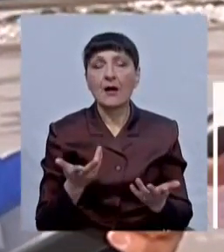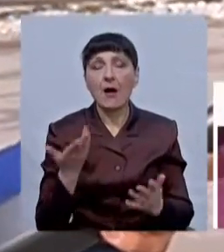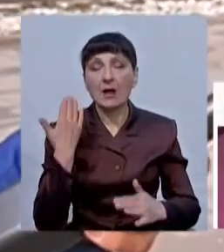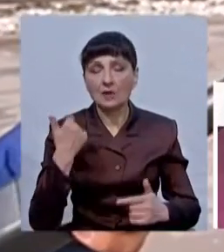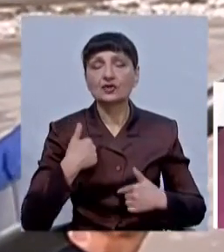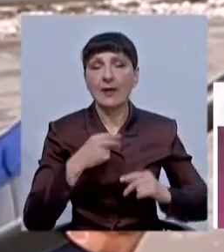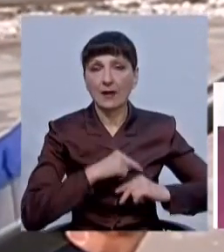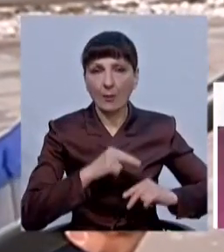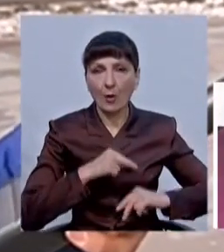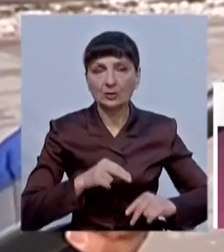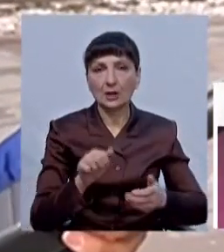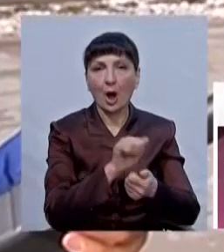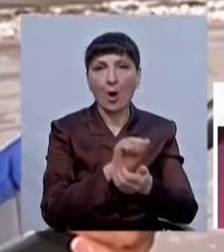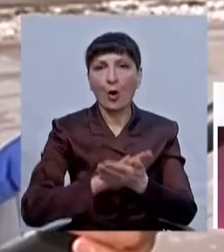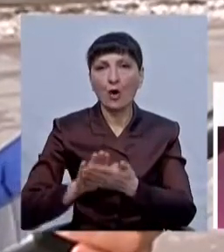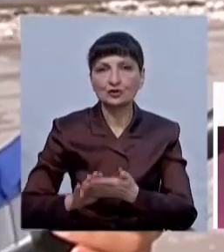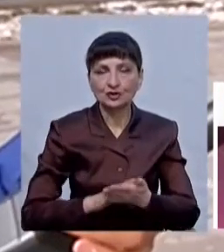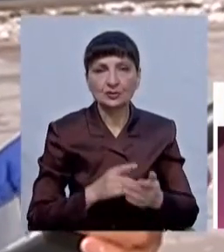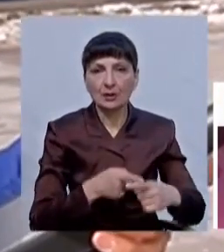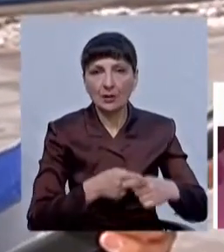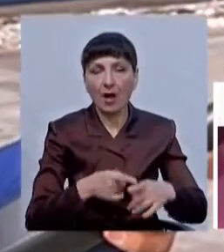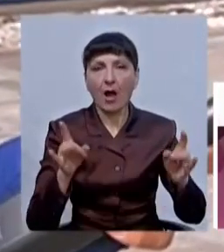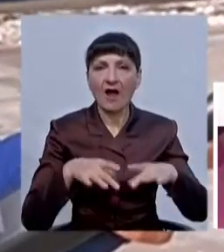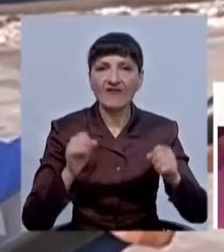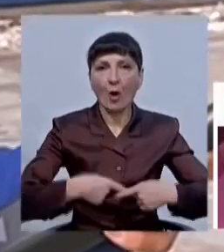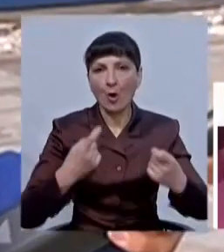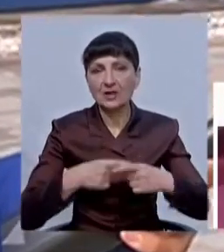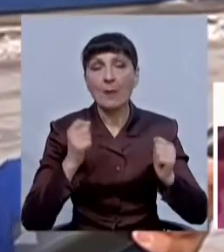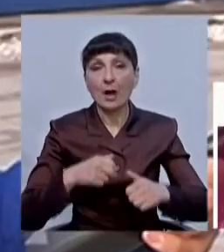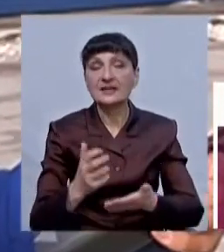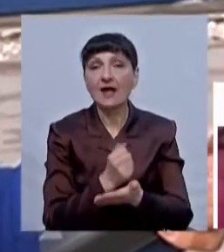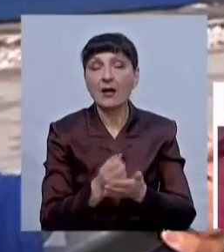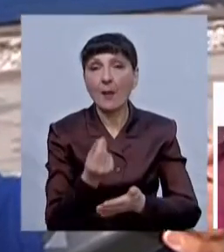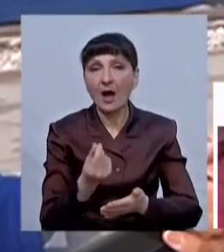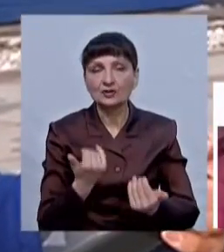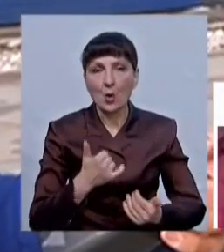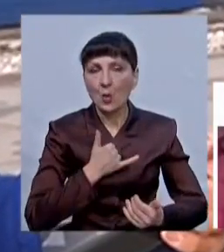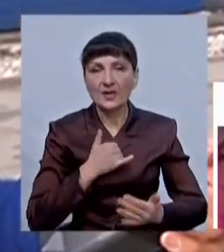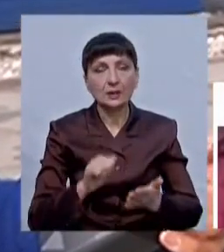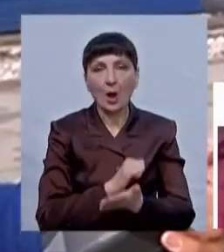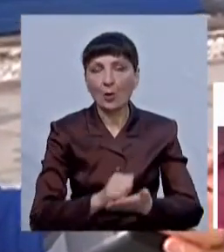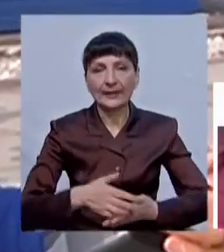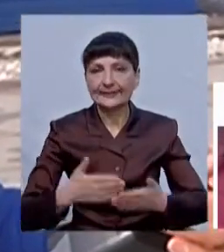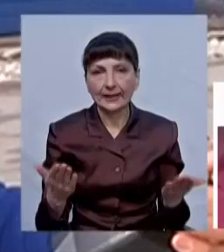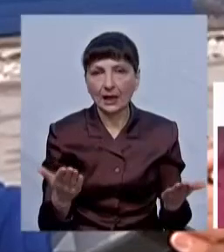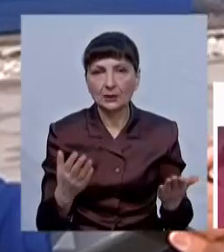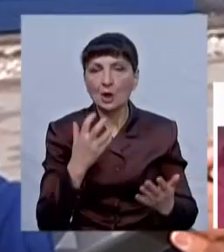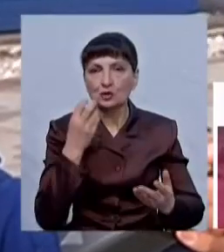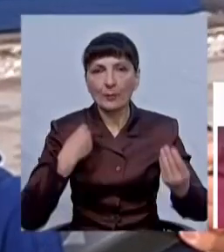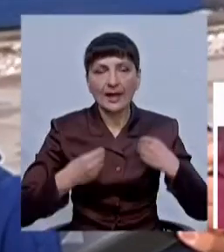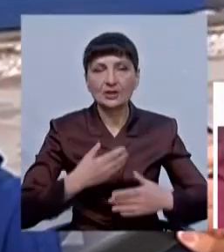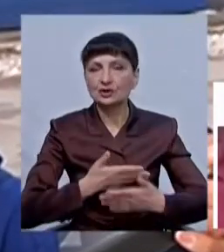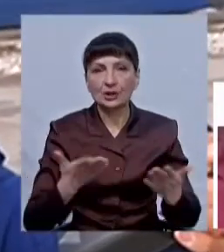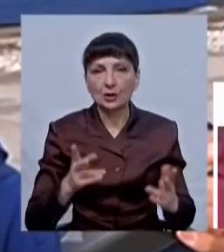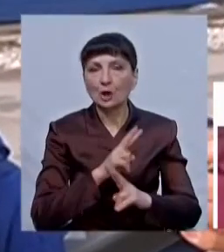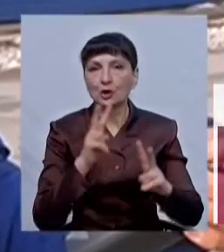Раньше я работала горничной, потом техничкой в кафе и гостиницах. Могла зарабатывать. Сейчас у меня нет ни документов, ни теплой одежды.